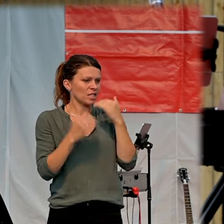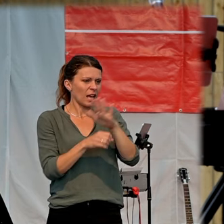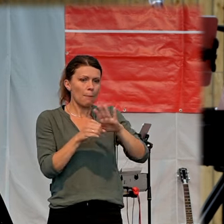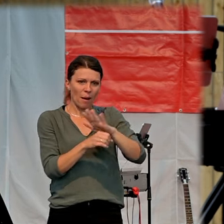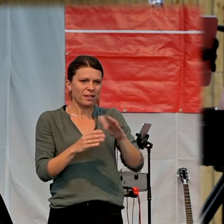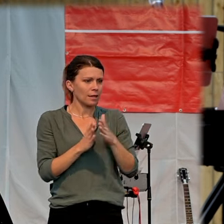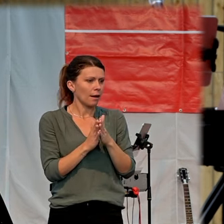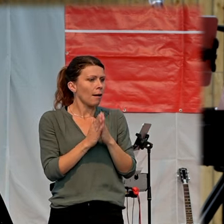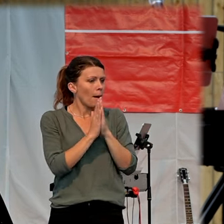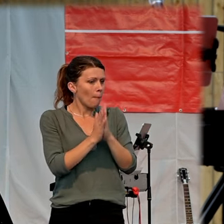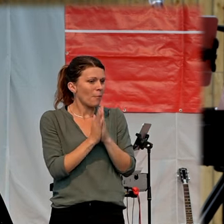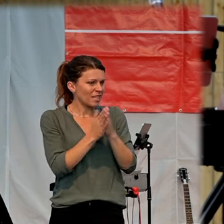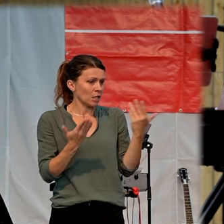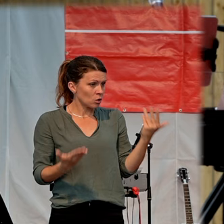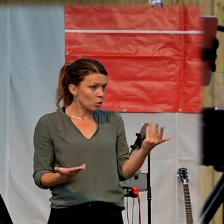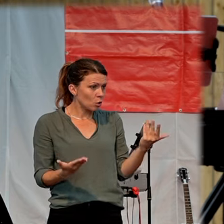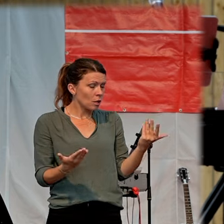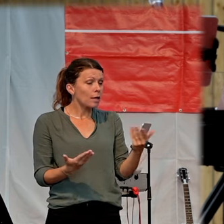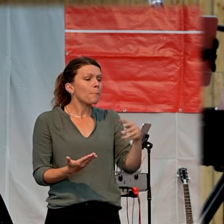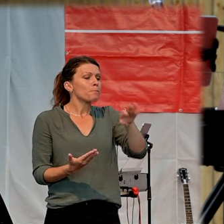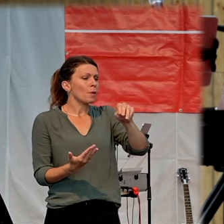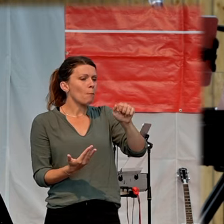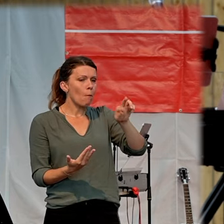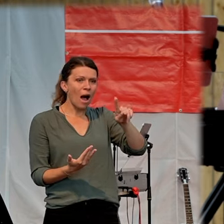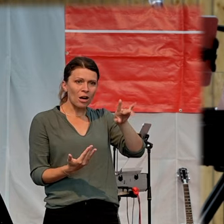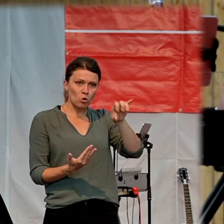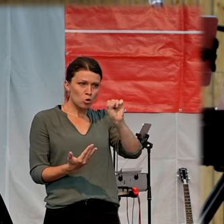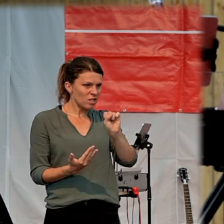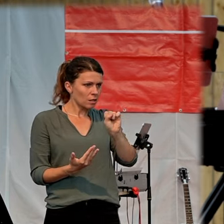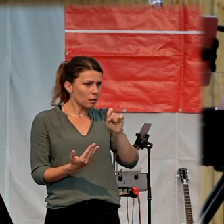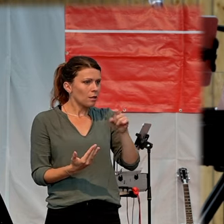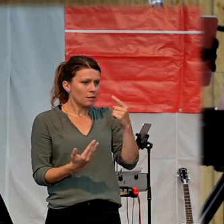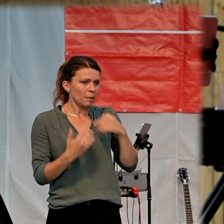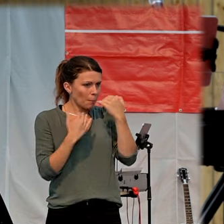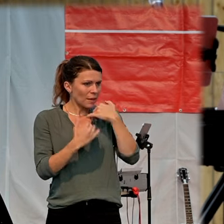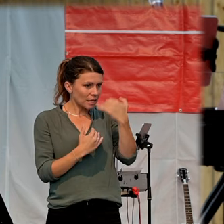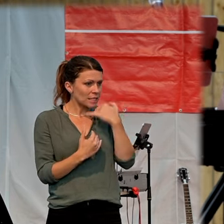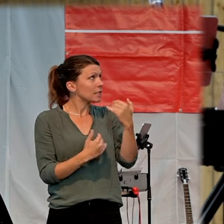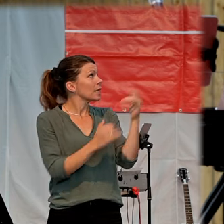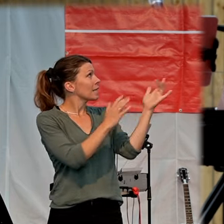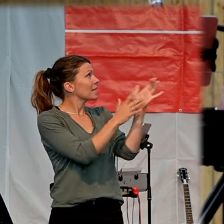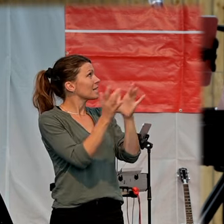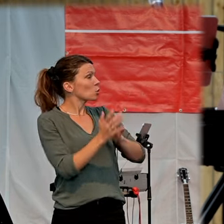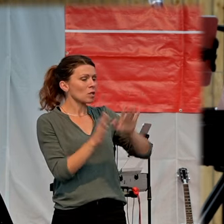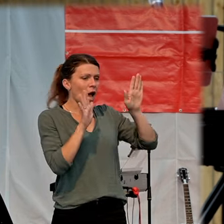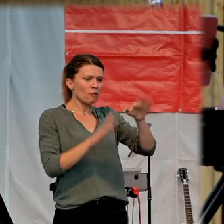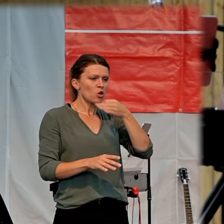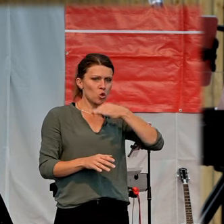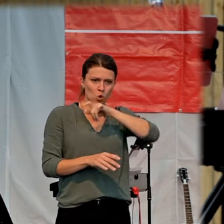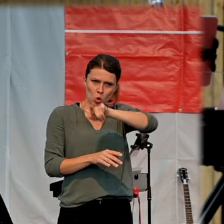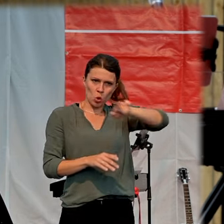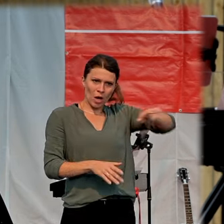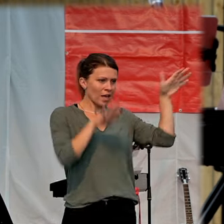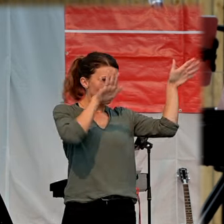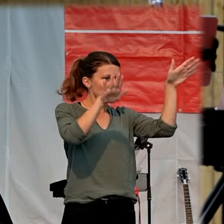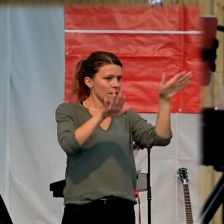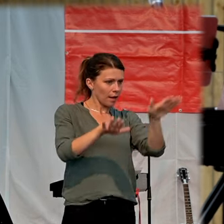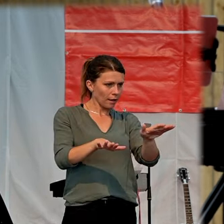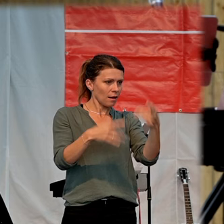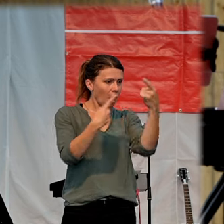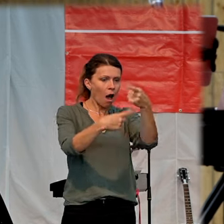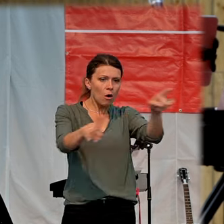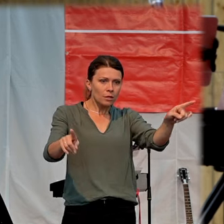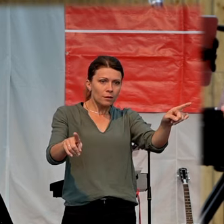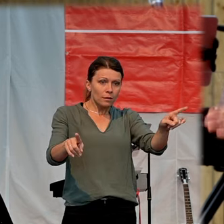Markus berichtet, wie der Auferstandene seine Jünger segnet, aussendet. Und dann berichtet er, es